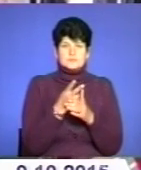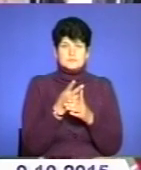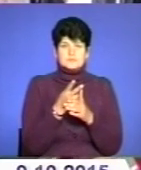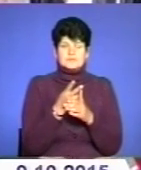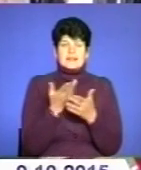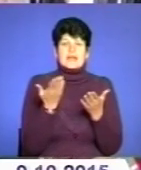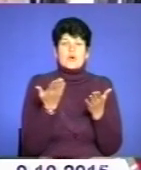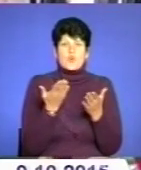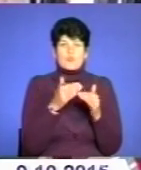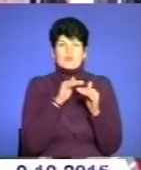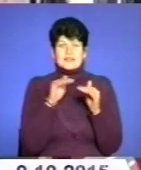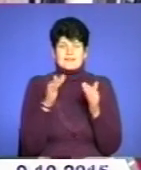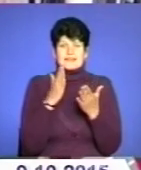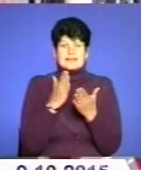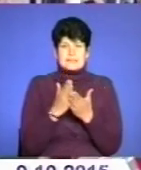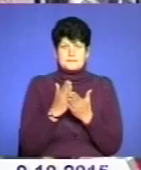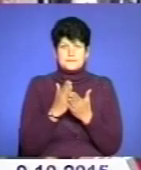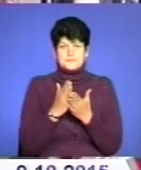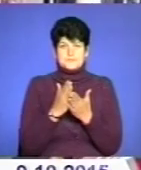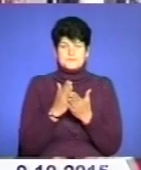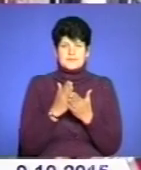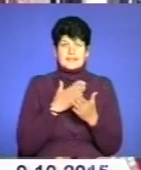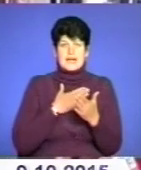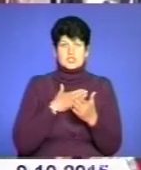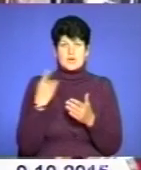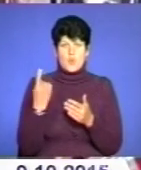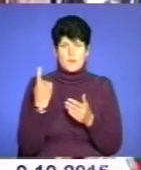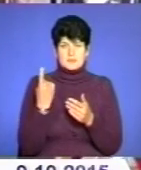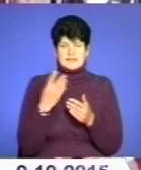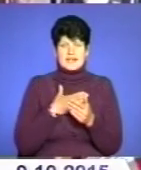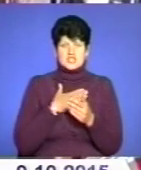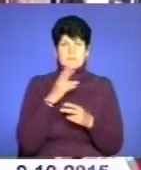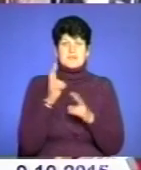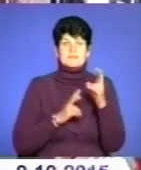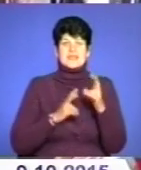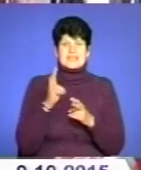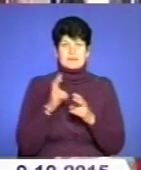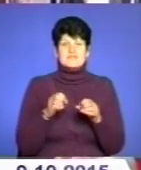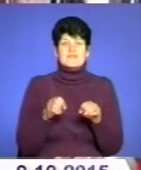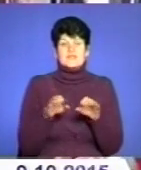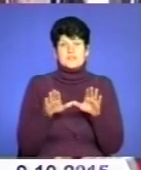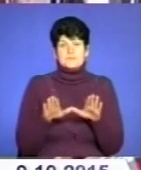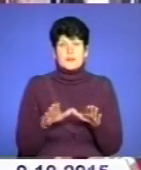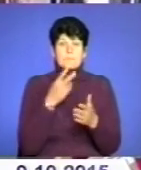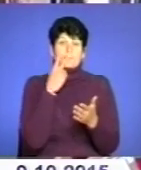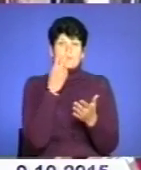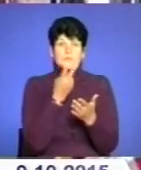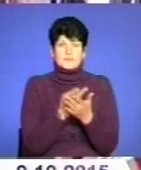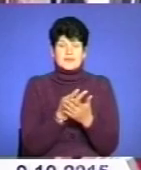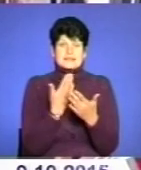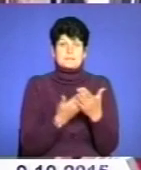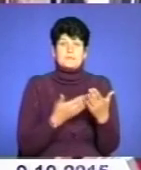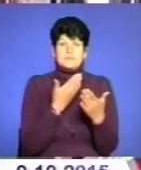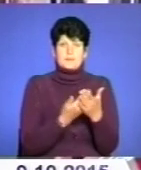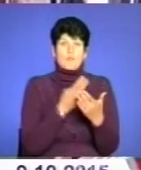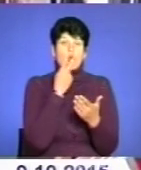на якому рівні знаходиться наша область, наші підприємства, ми вирішили якраз продемонструвати ці зразки,